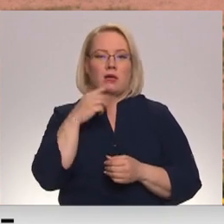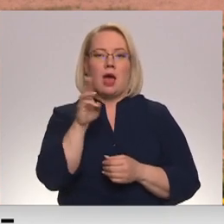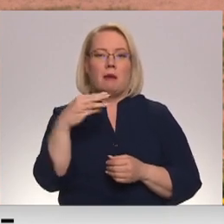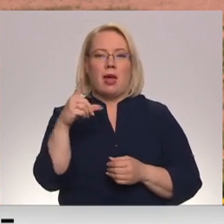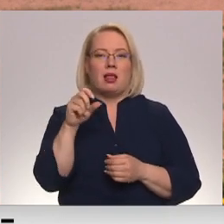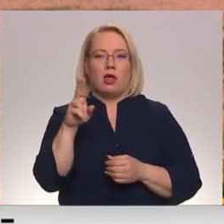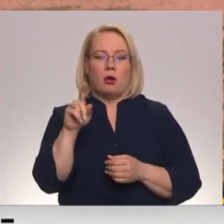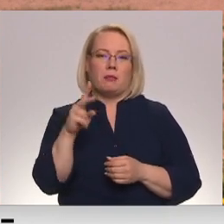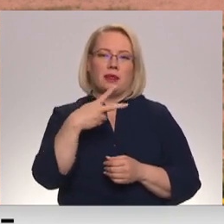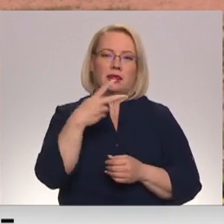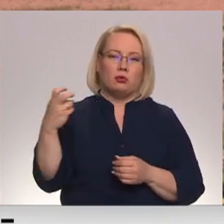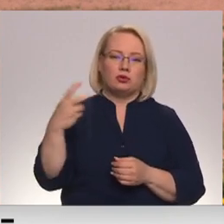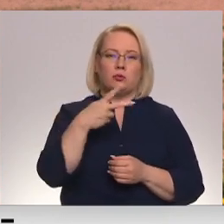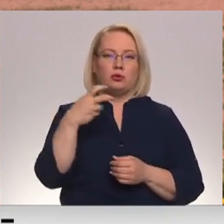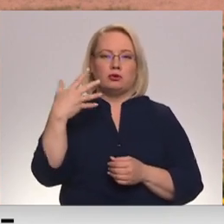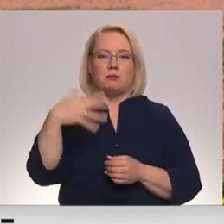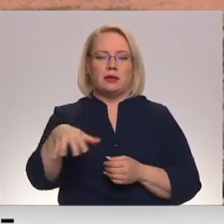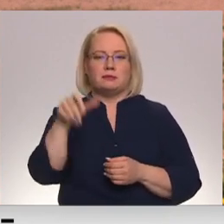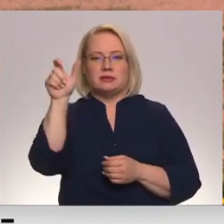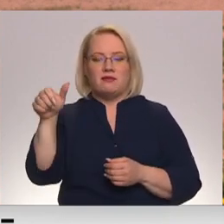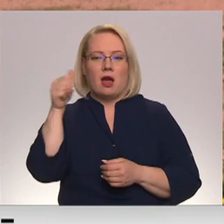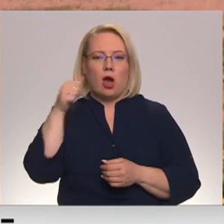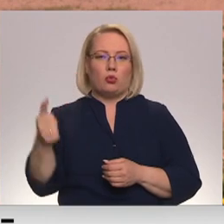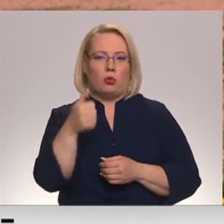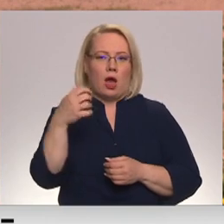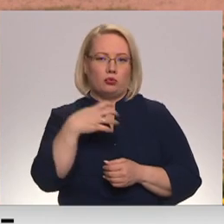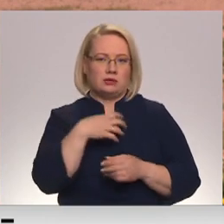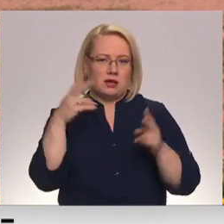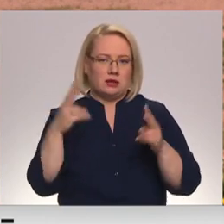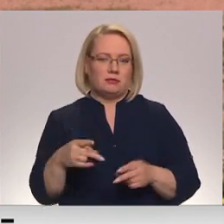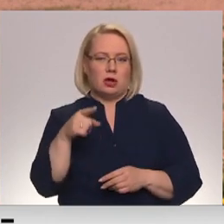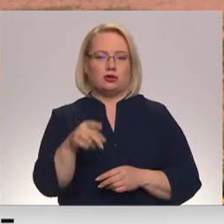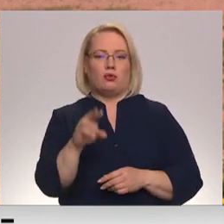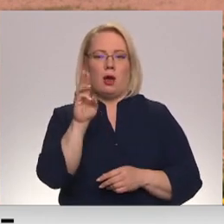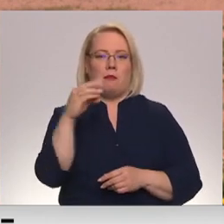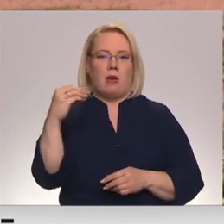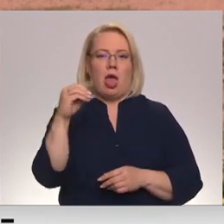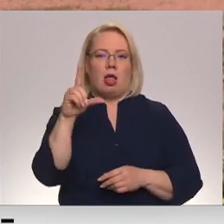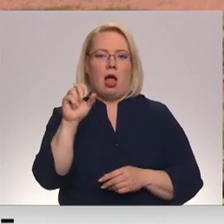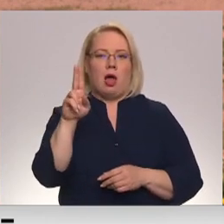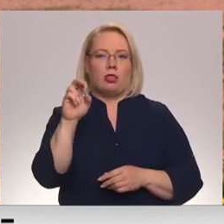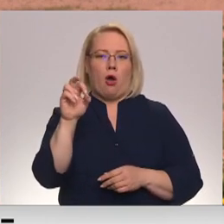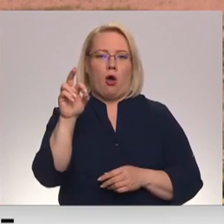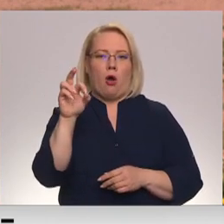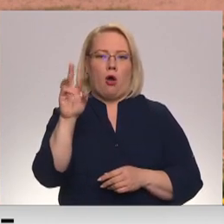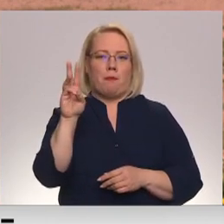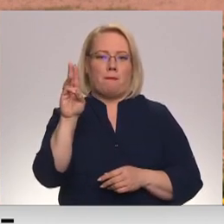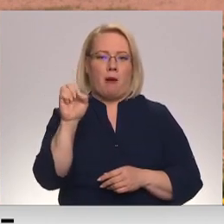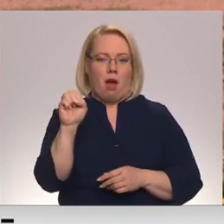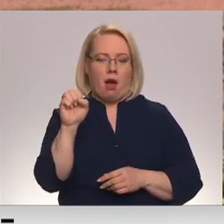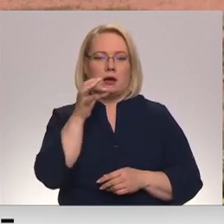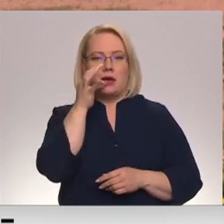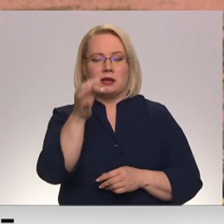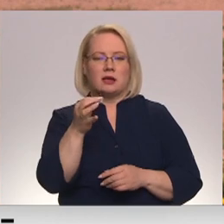aptuveni 200-250 cilvēki katru gadu. Tātad ar šo te diagnozi sastopās. Diemžēl vienlaicīgi arī jāsaka,